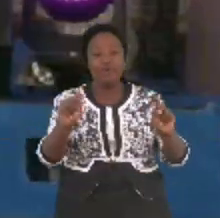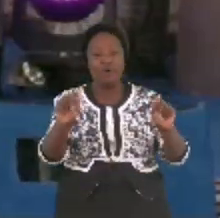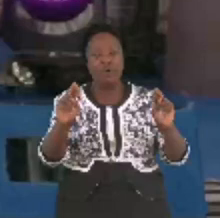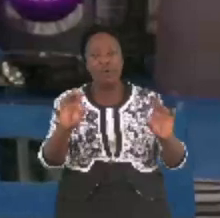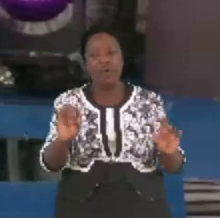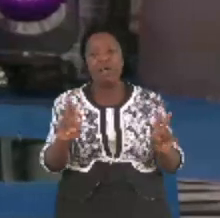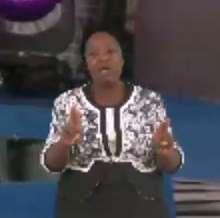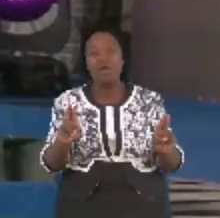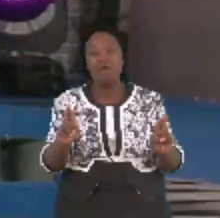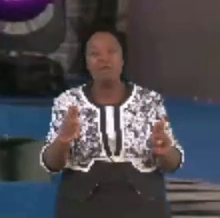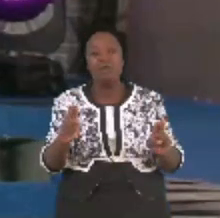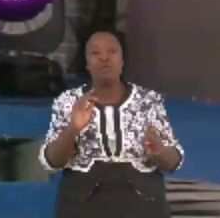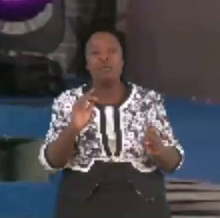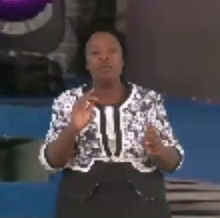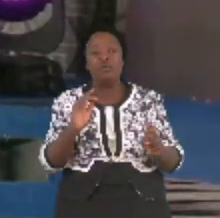Premièrement,